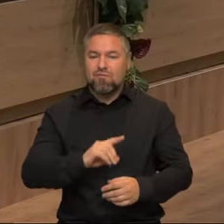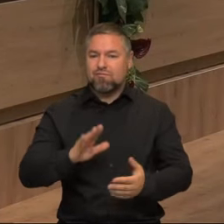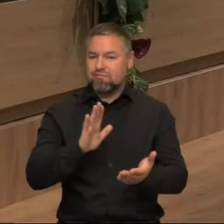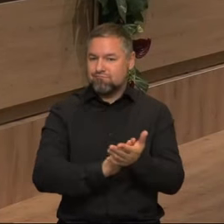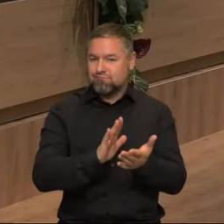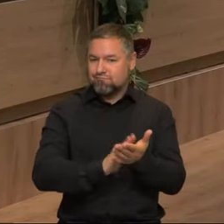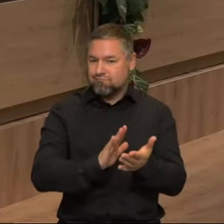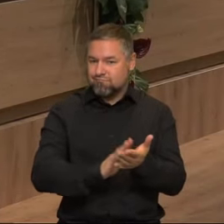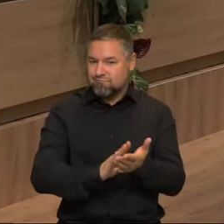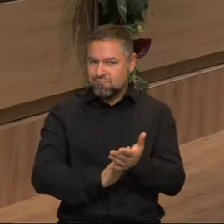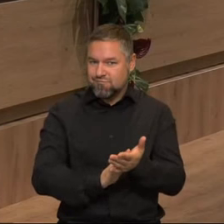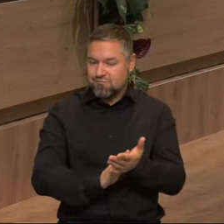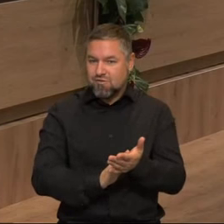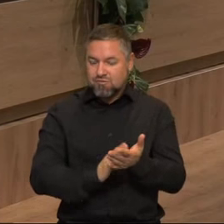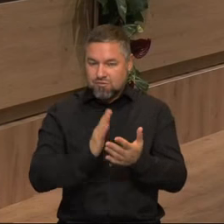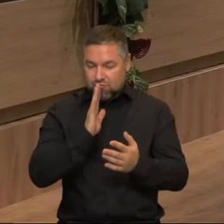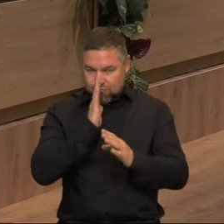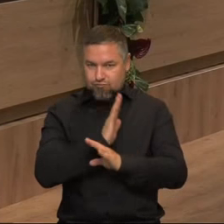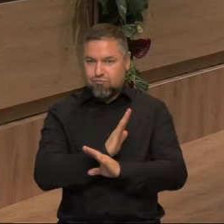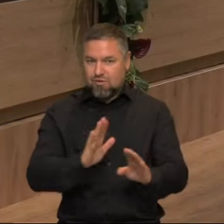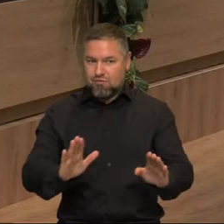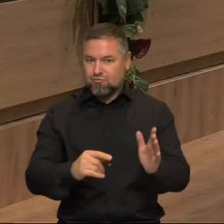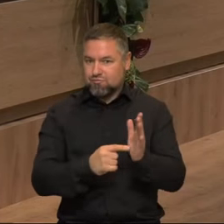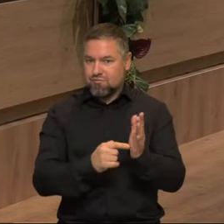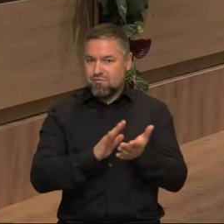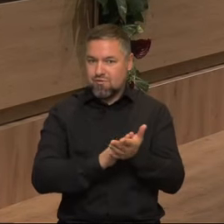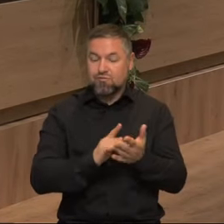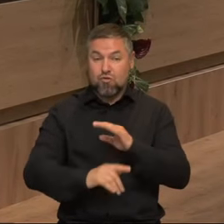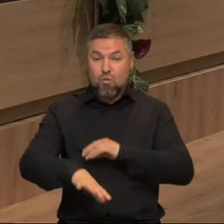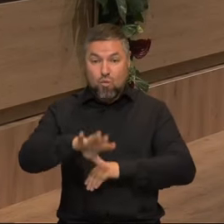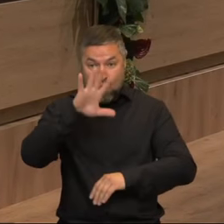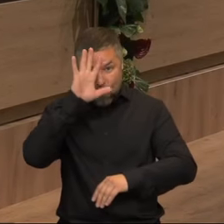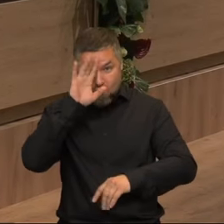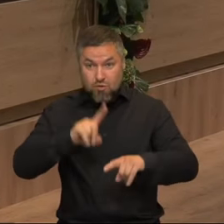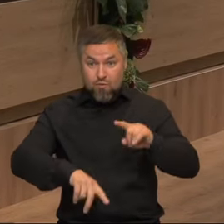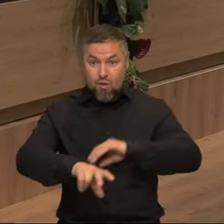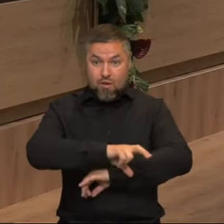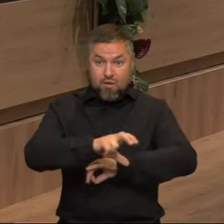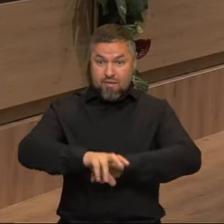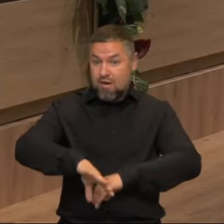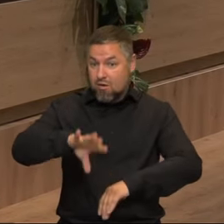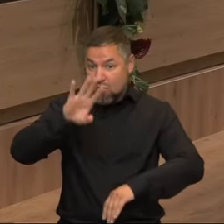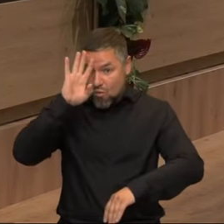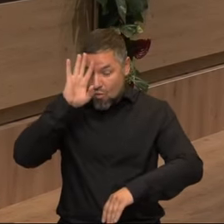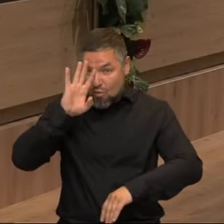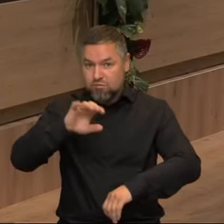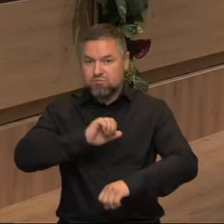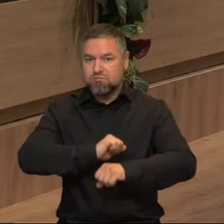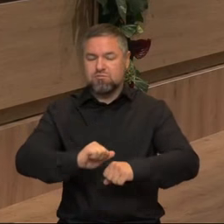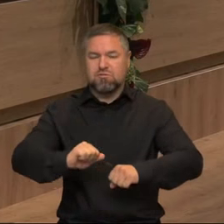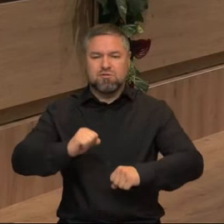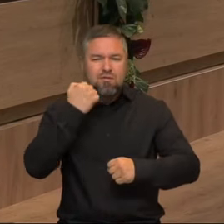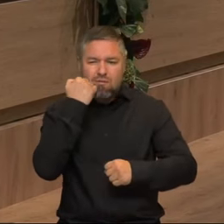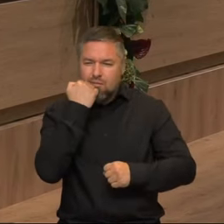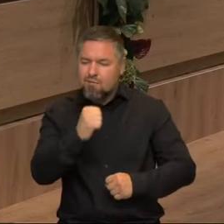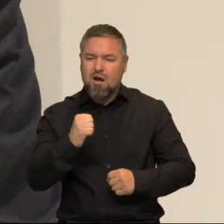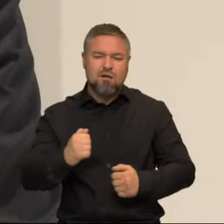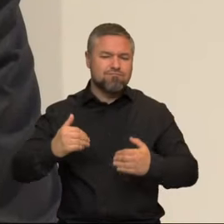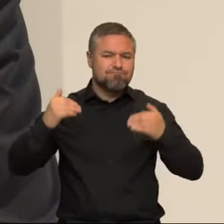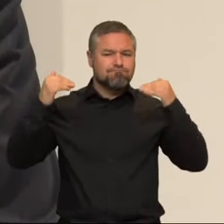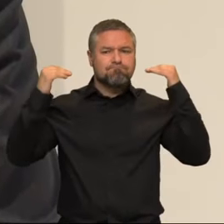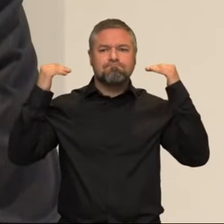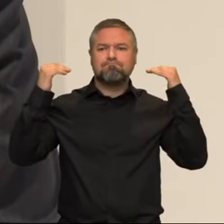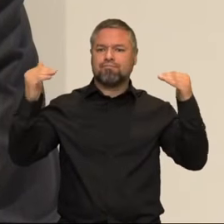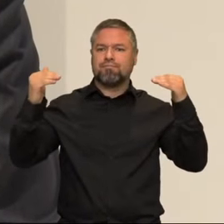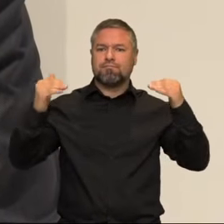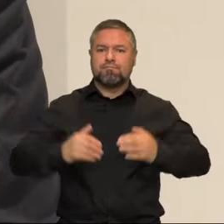laury udowadniające, że Łódź, że Politechnika Łódzka stoi na bardzo wysokim